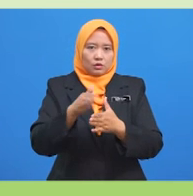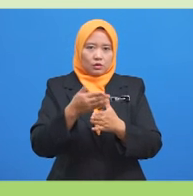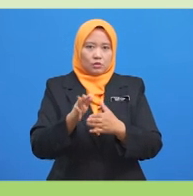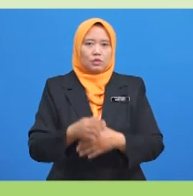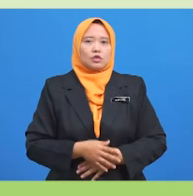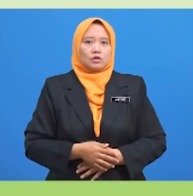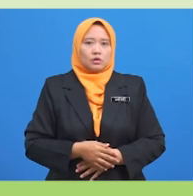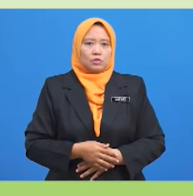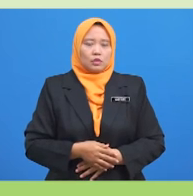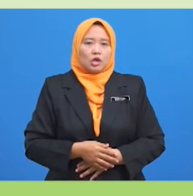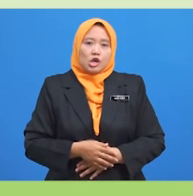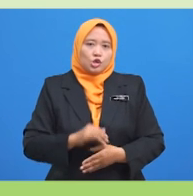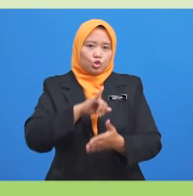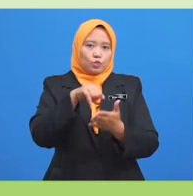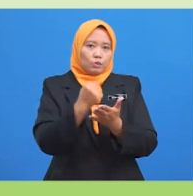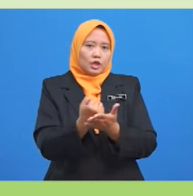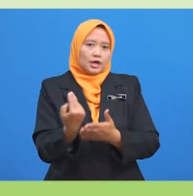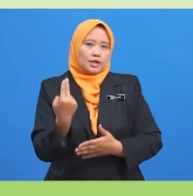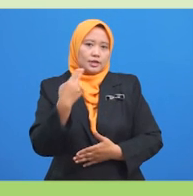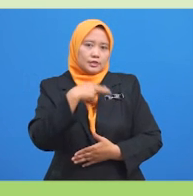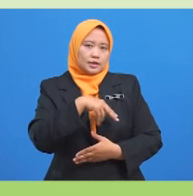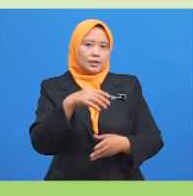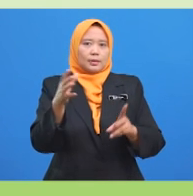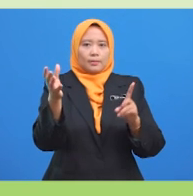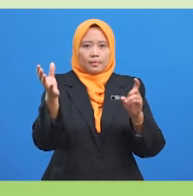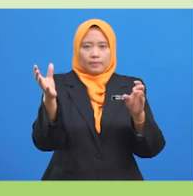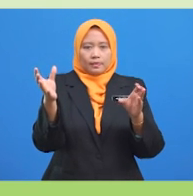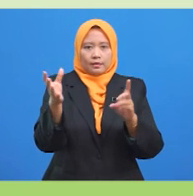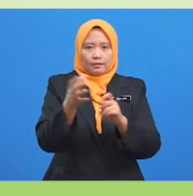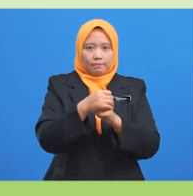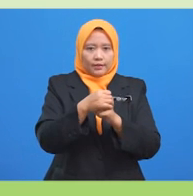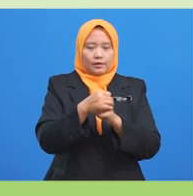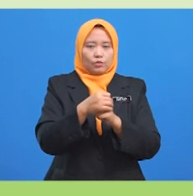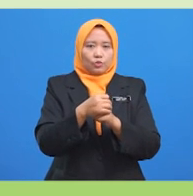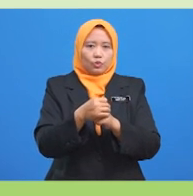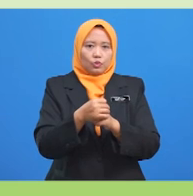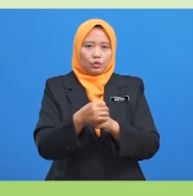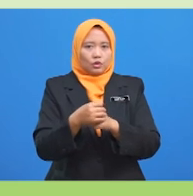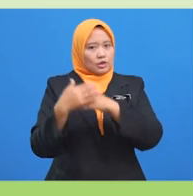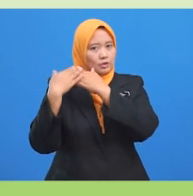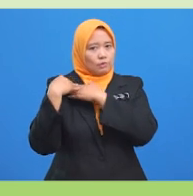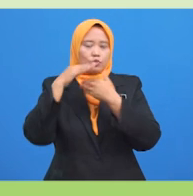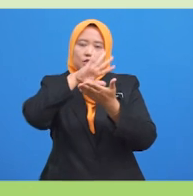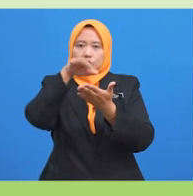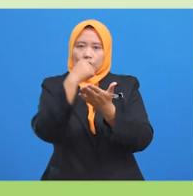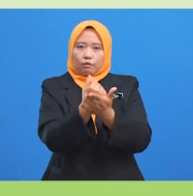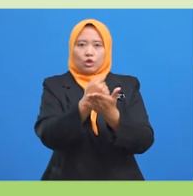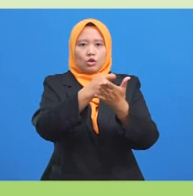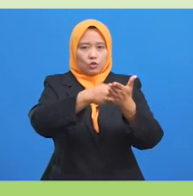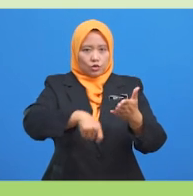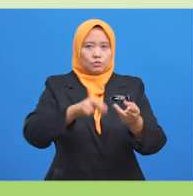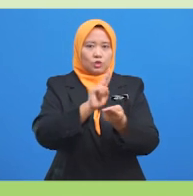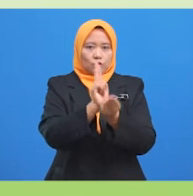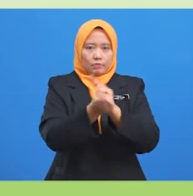meneruskan atau menutup operasi. Jumlah kerugian adalah sama untuk kedua-dua pilihan.